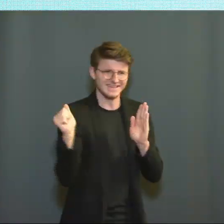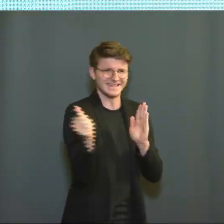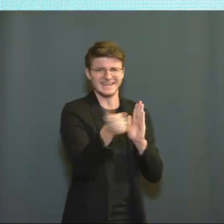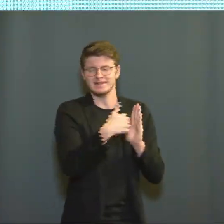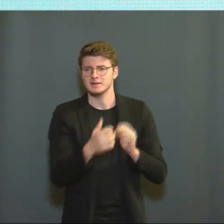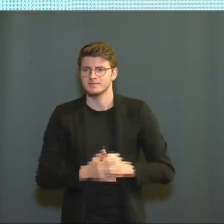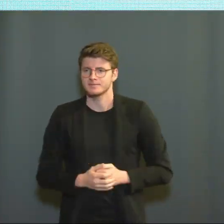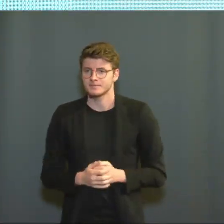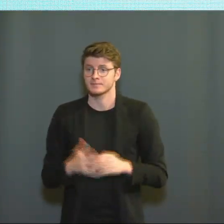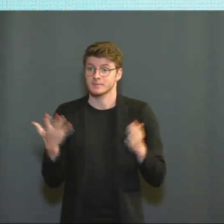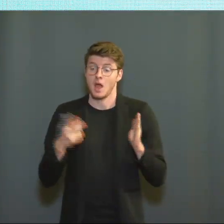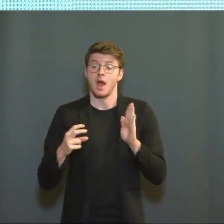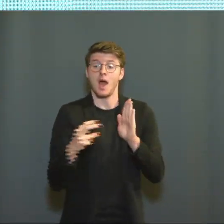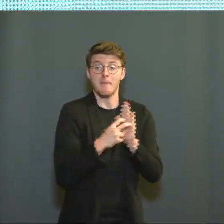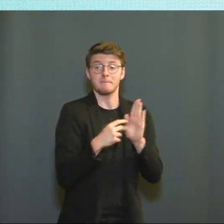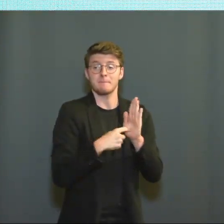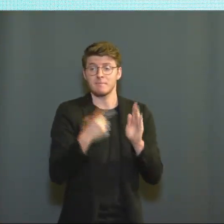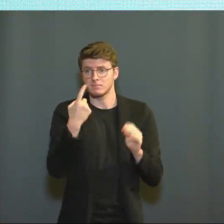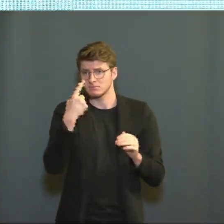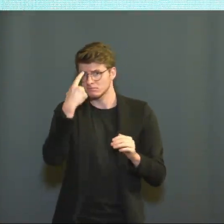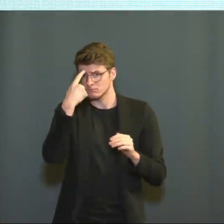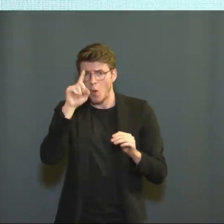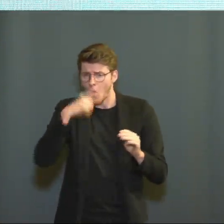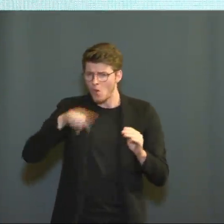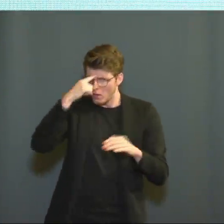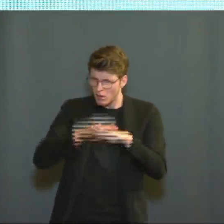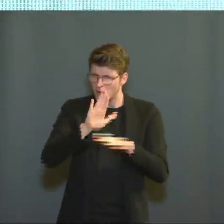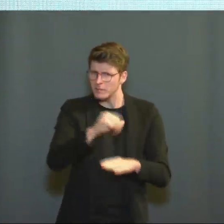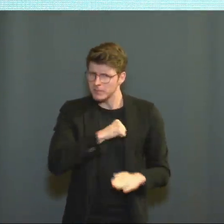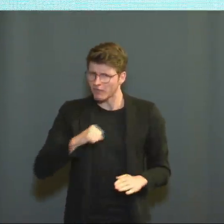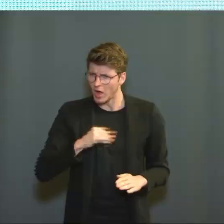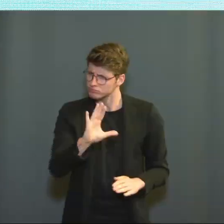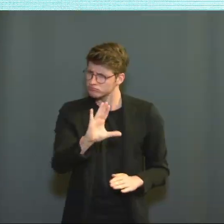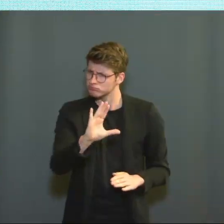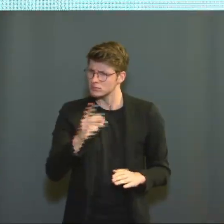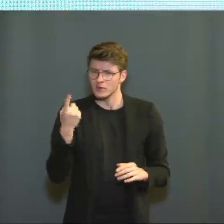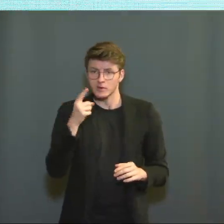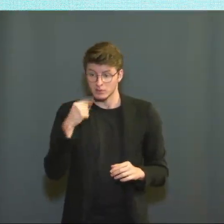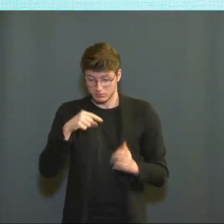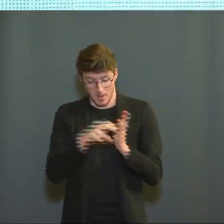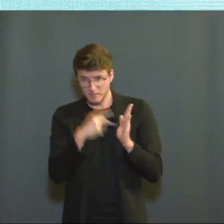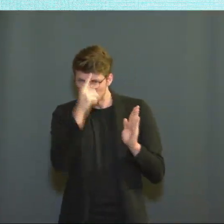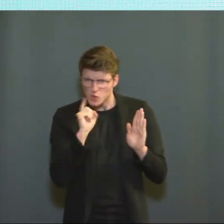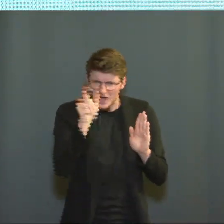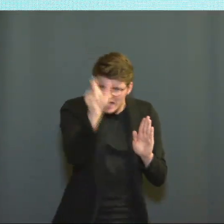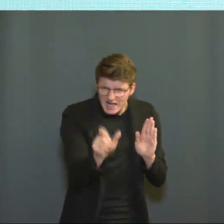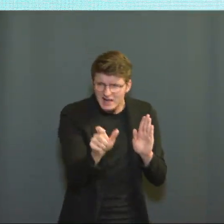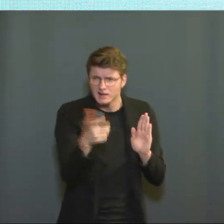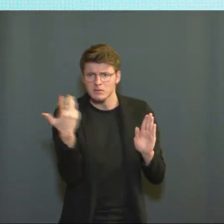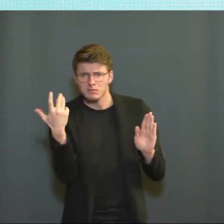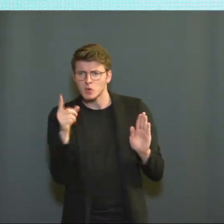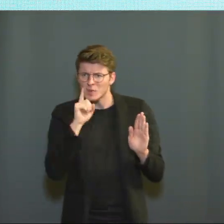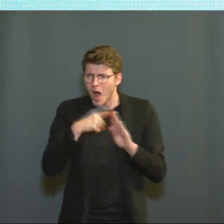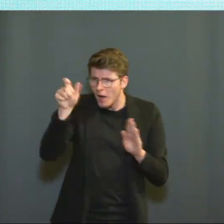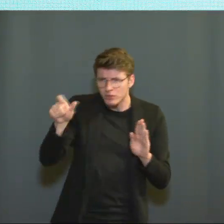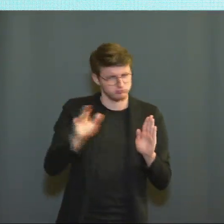De app houdt rekening met uw privacy. Hij weet niet wie u bent, kent ook niet de identiteit van de personen waarmee u in